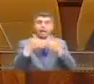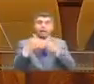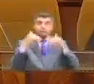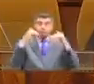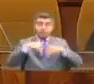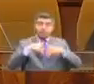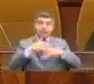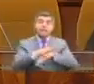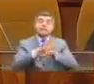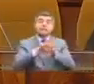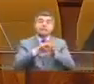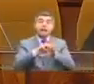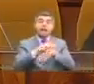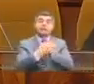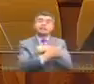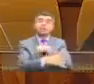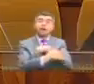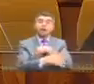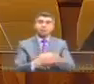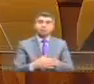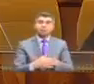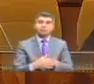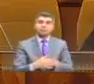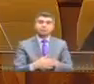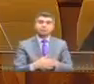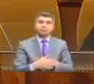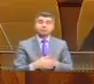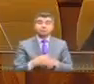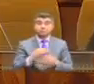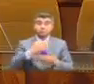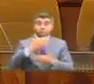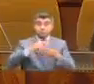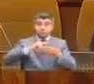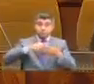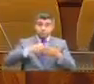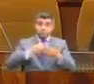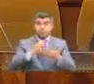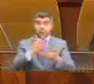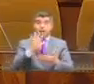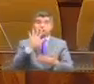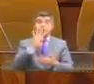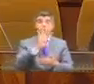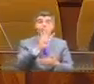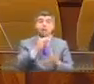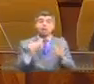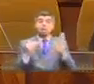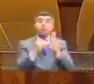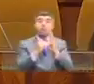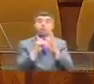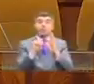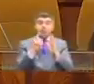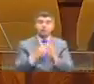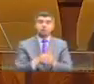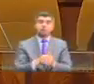الصويره هذه الميزانيه بموجبها كاين 45 مليون ديال الدرهم اي 4 المليار